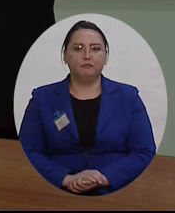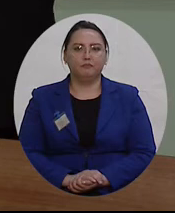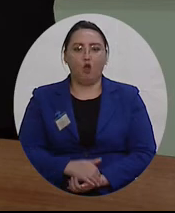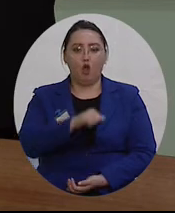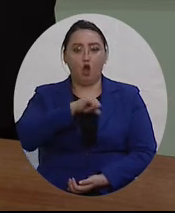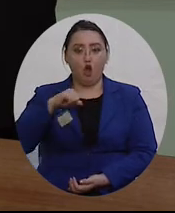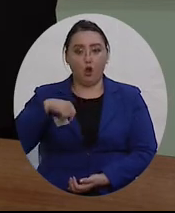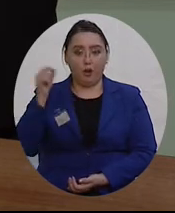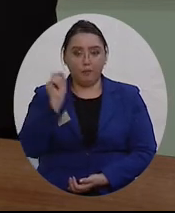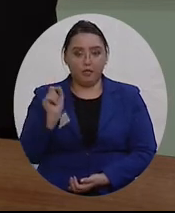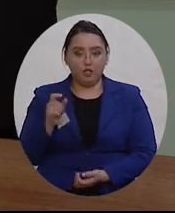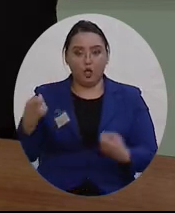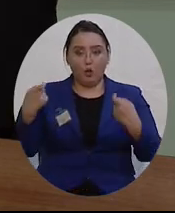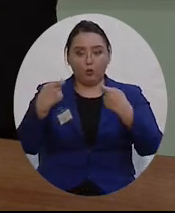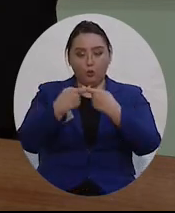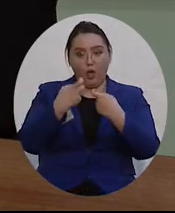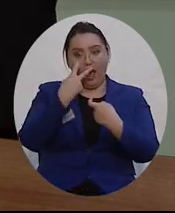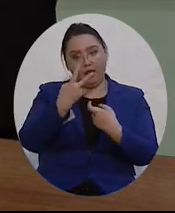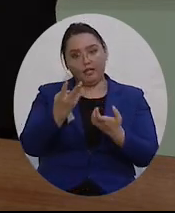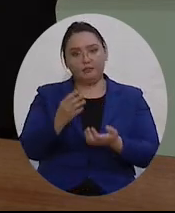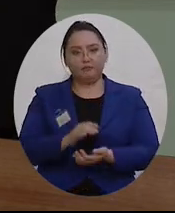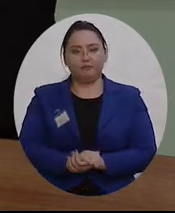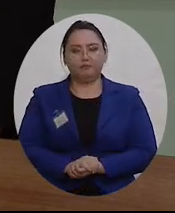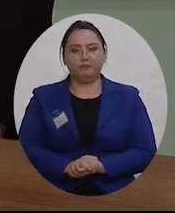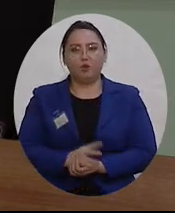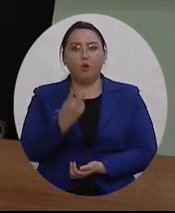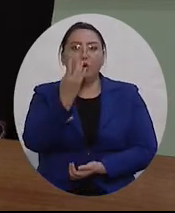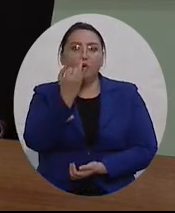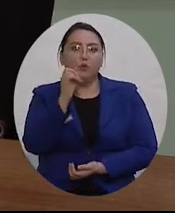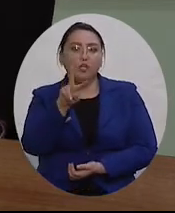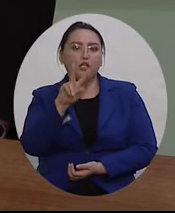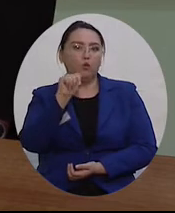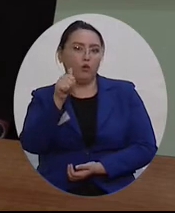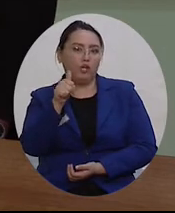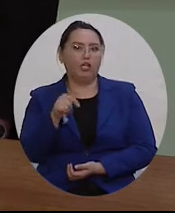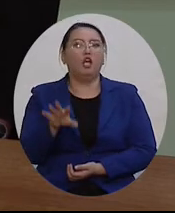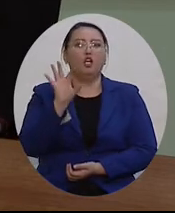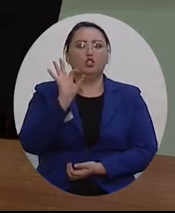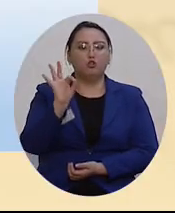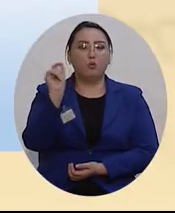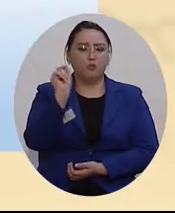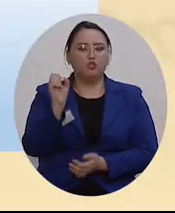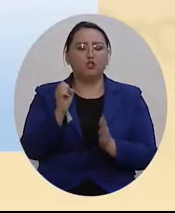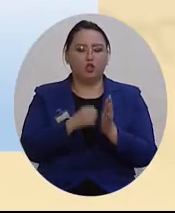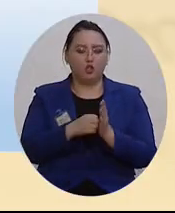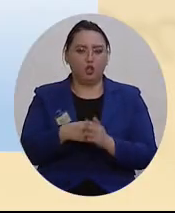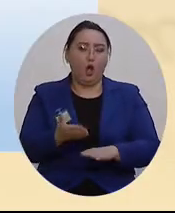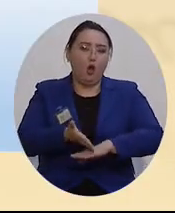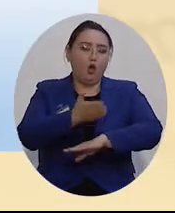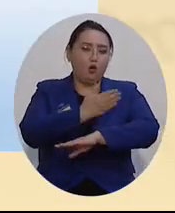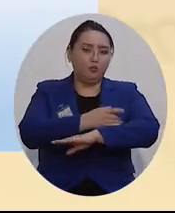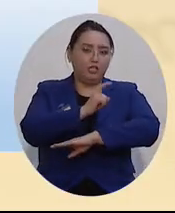Заавархаа бичснийг толгойн хүүхдүүдээ. За хамгийн гол нь хүүхдүүд та бүхэн үйл үгүүдээ зөв бичих хэрэгтэй. Ягдвал бидний өмнөх